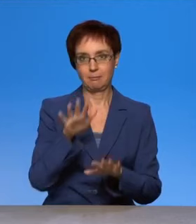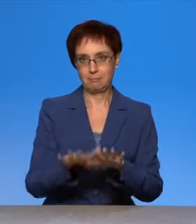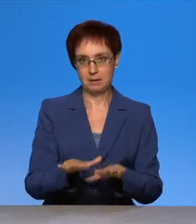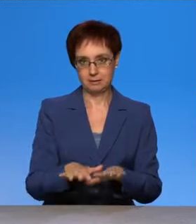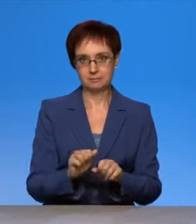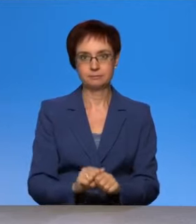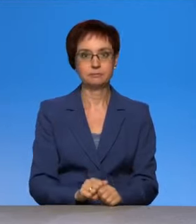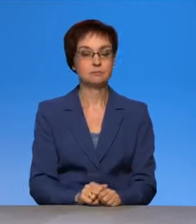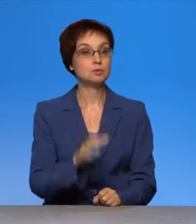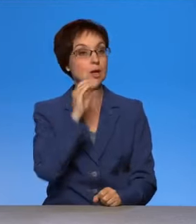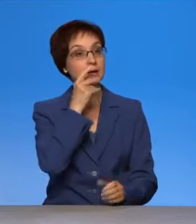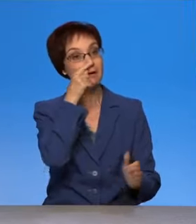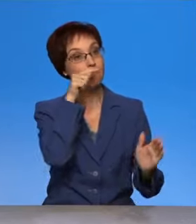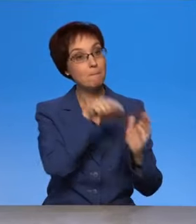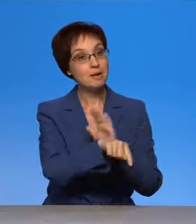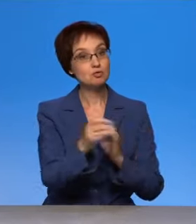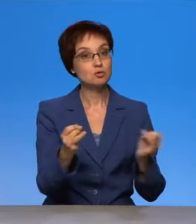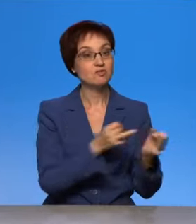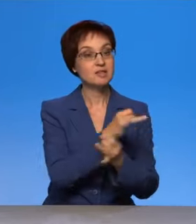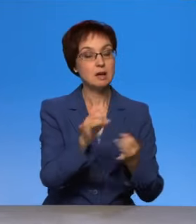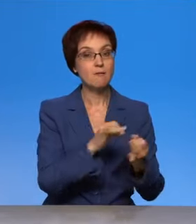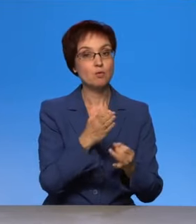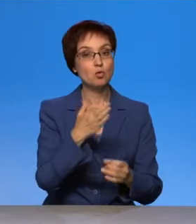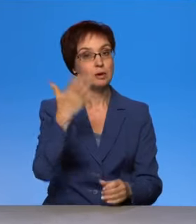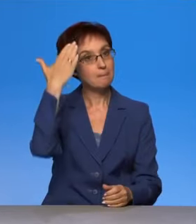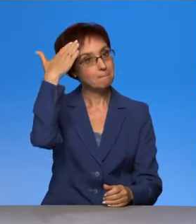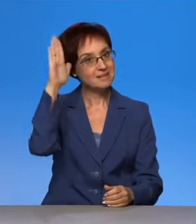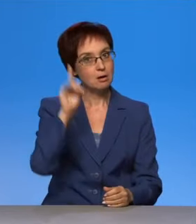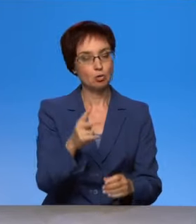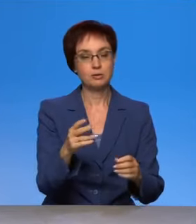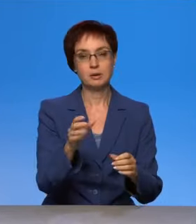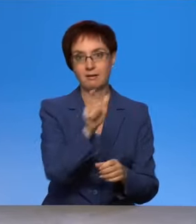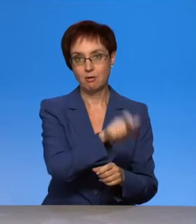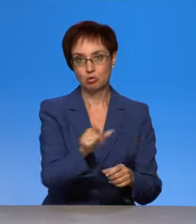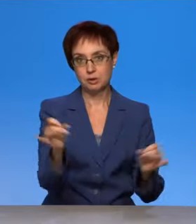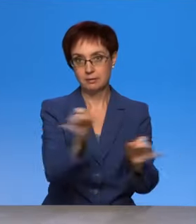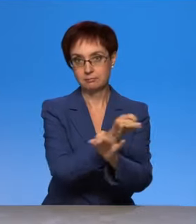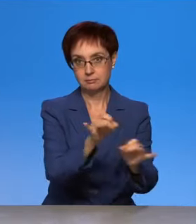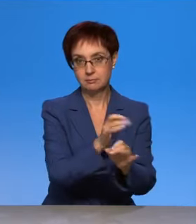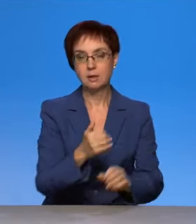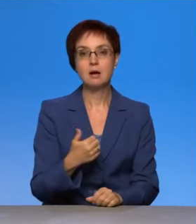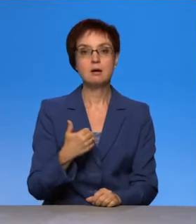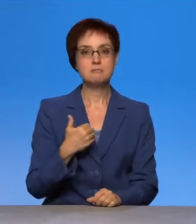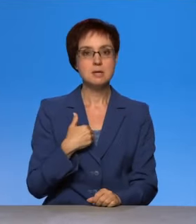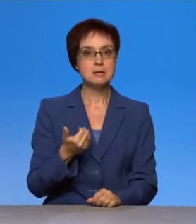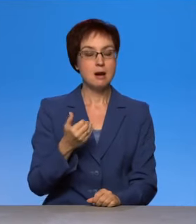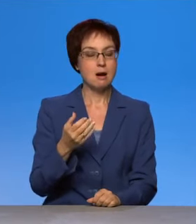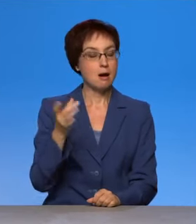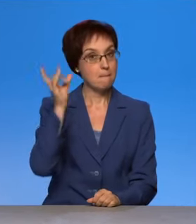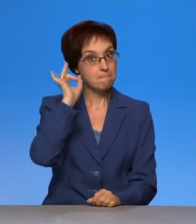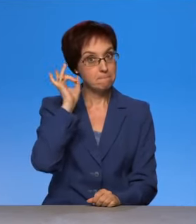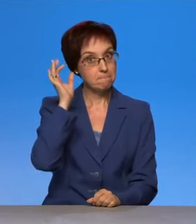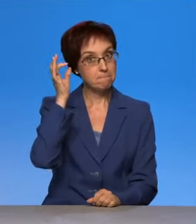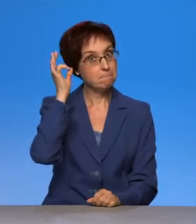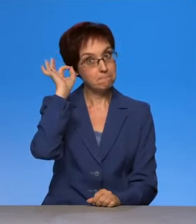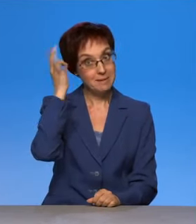посторонних людей, вот в магазинах часто. Меня очень бесит то, что люди, находясь в общественном месте,